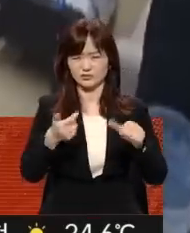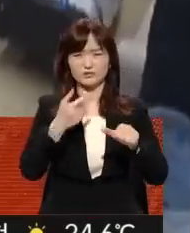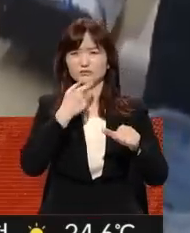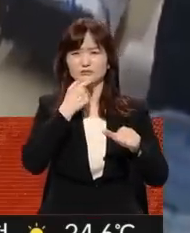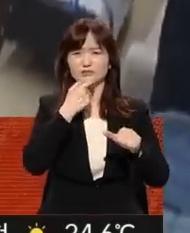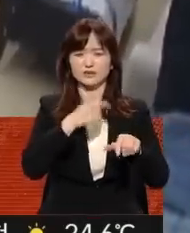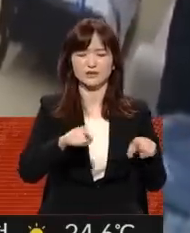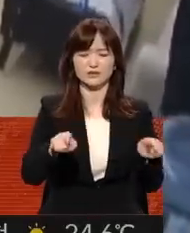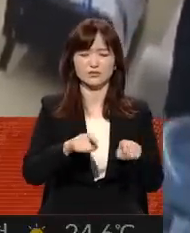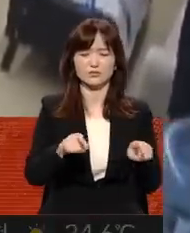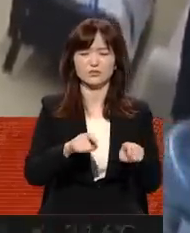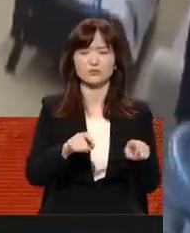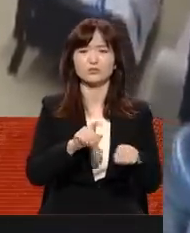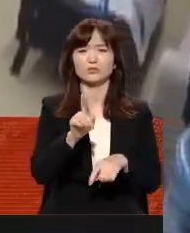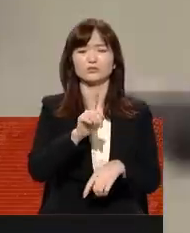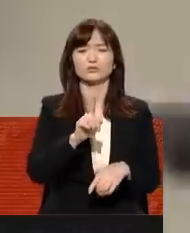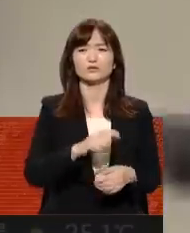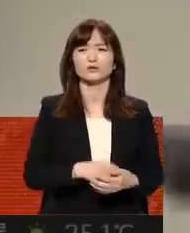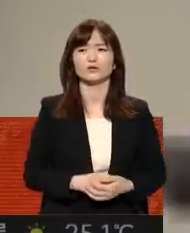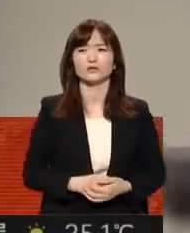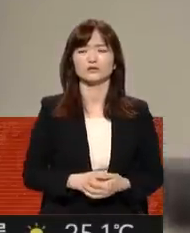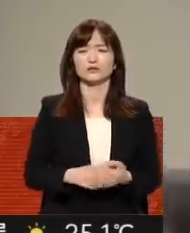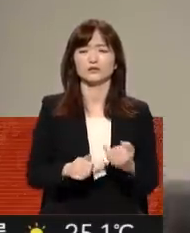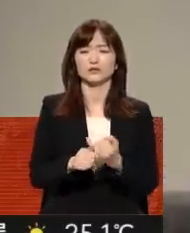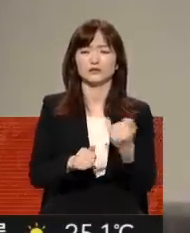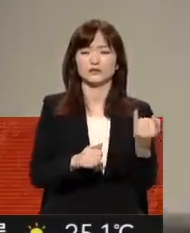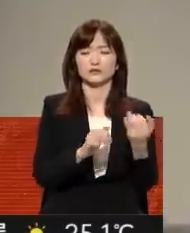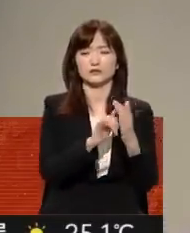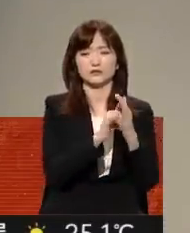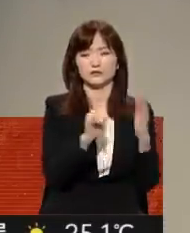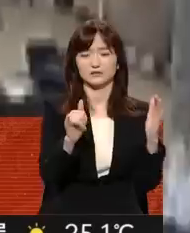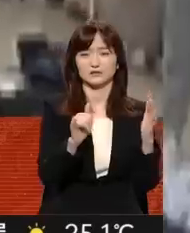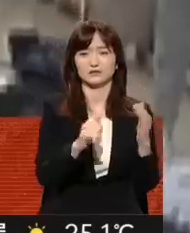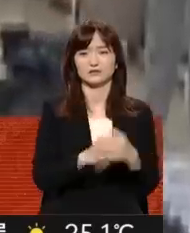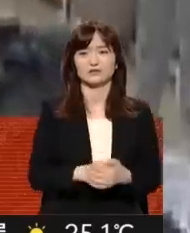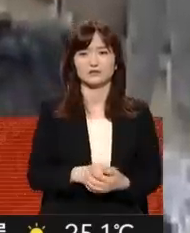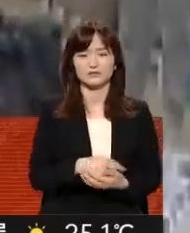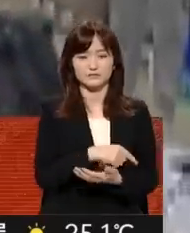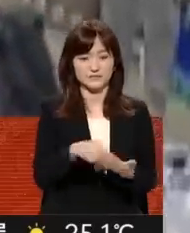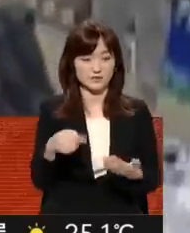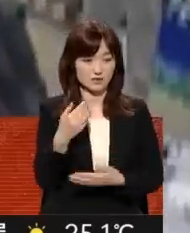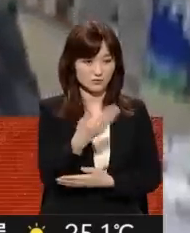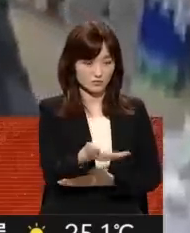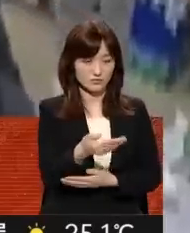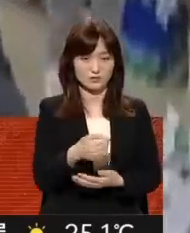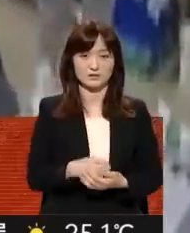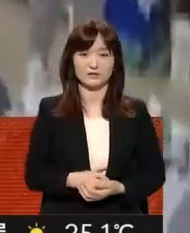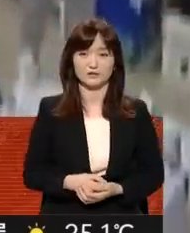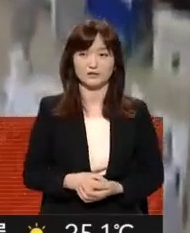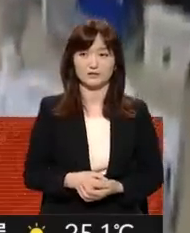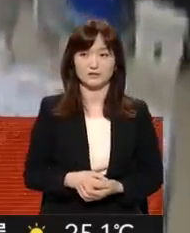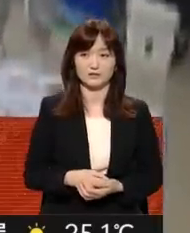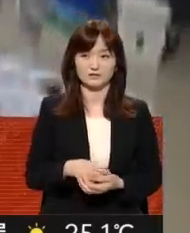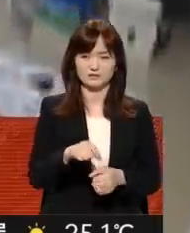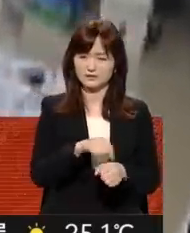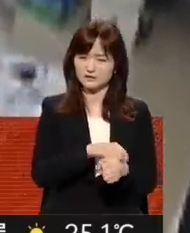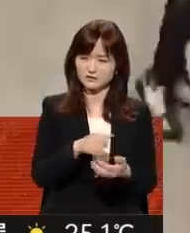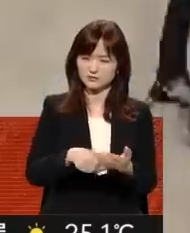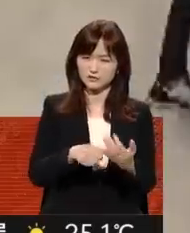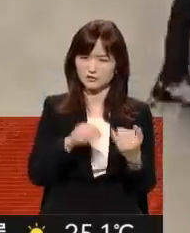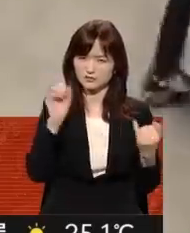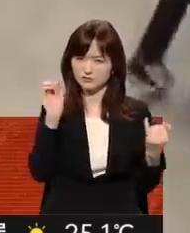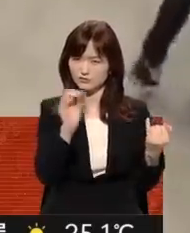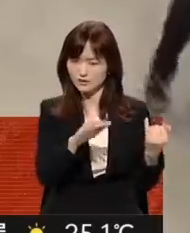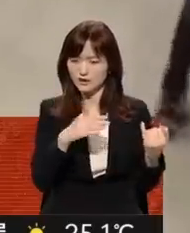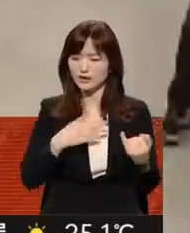너무너무 공포스러웠다는 게 뭔가 하면 아내의 가족에게 뭐 위해를 가하겠다, 어떤 특정 뭐 물질을 뿌리겠다라고 이야기하고